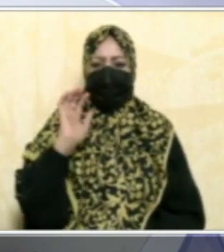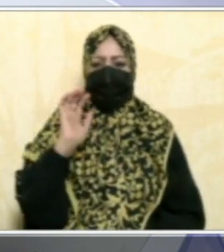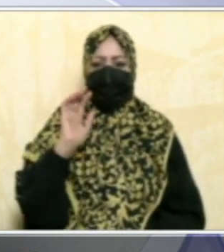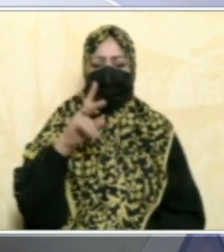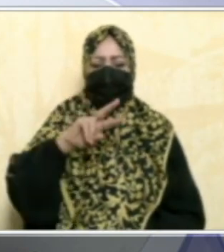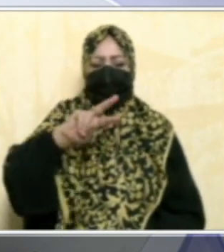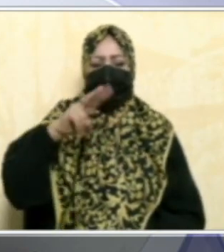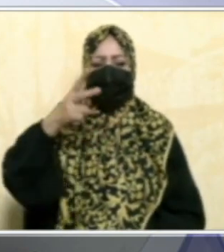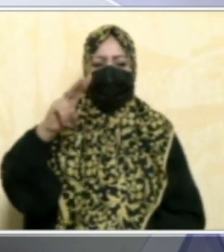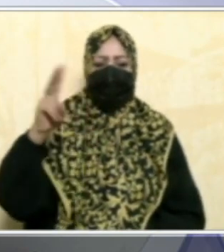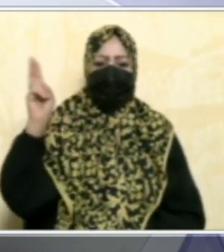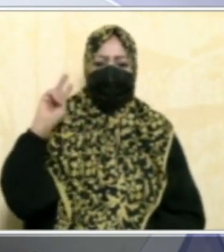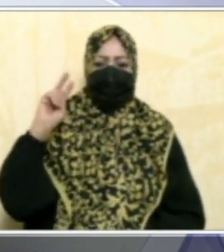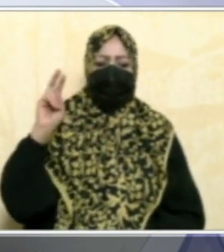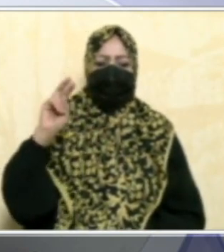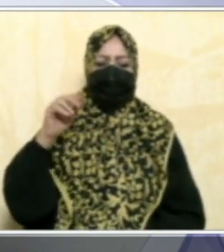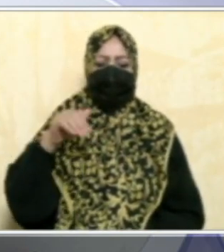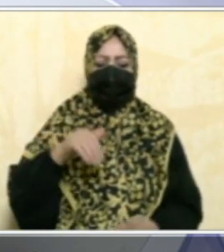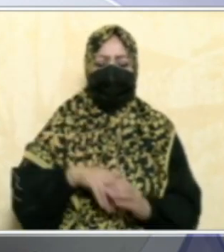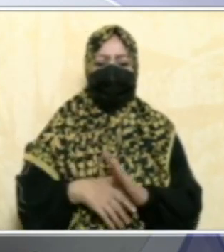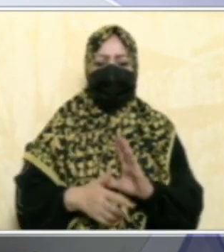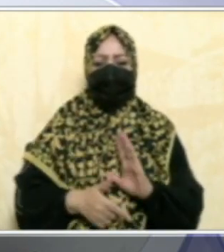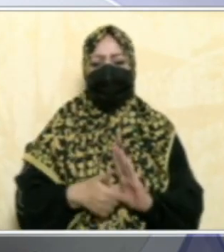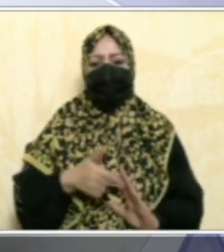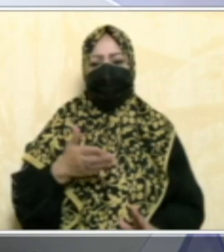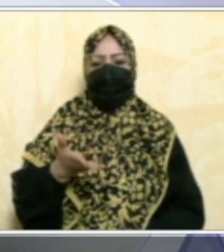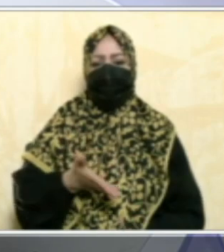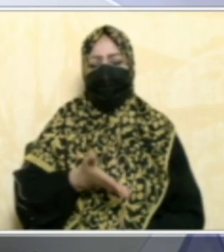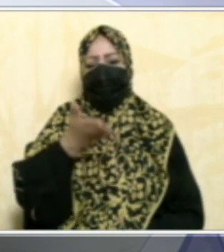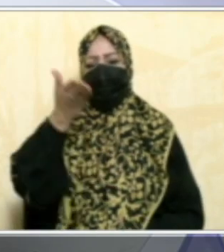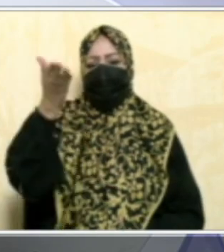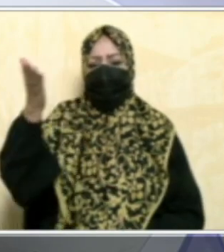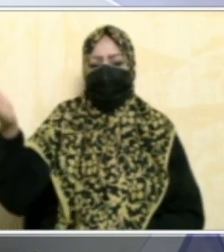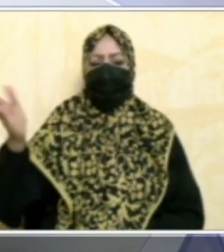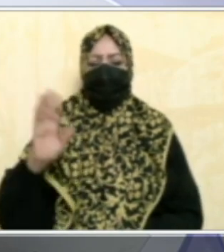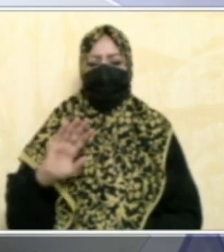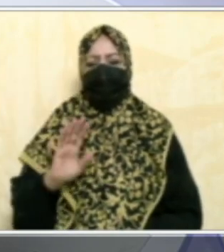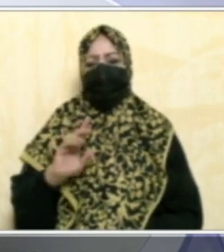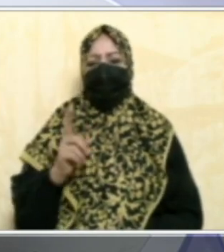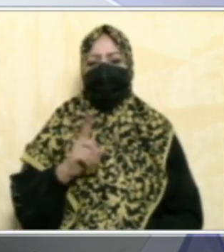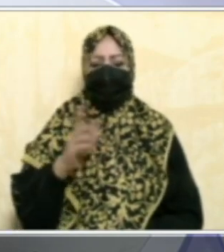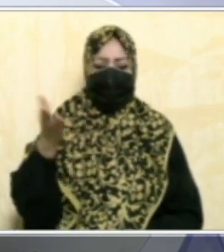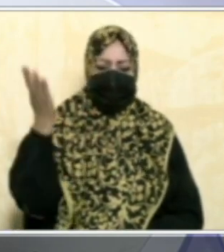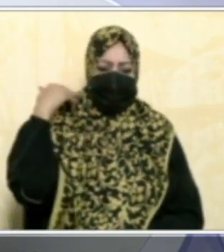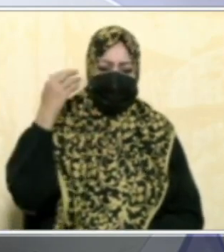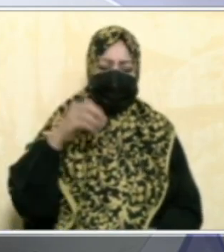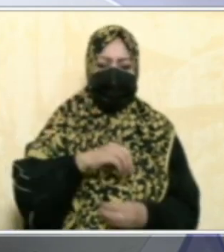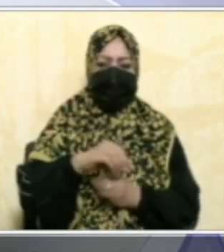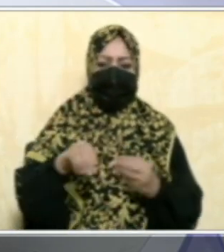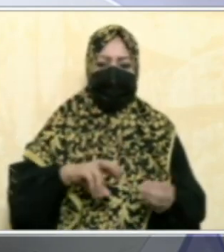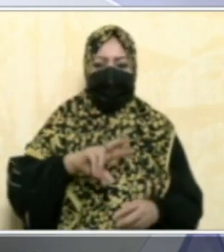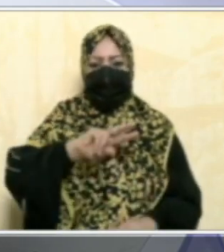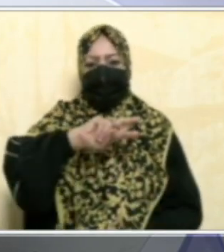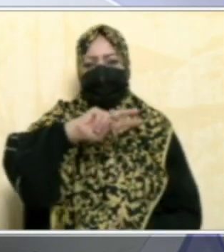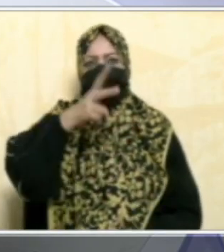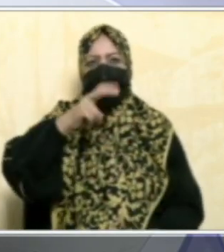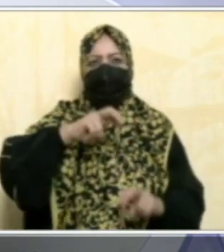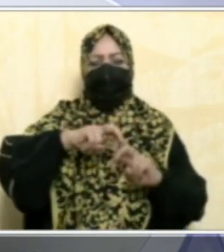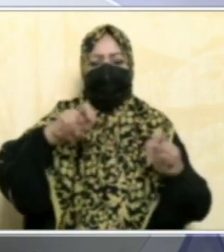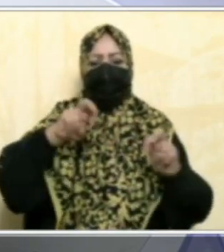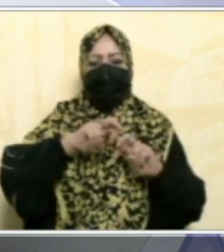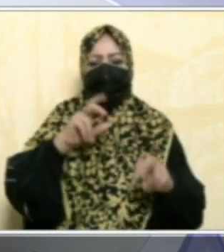لك أن تذهبي إلى العمرة، أما إذا كان ماشية قبل ابحثي عن فقير أو مسكين